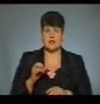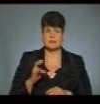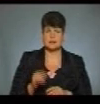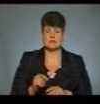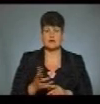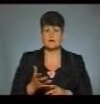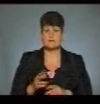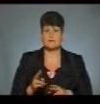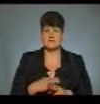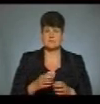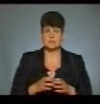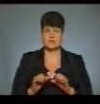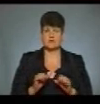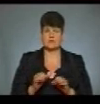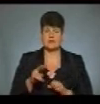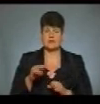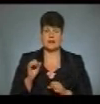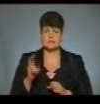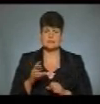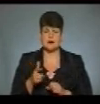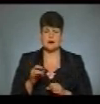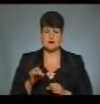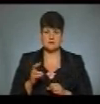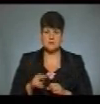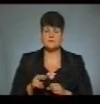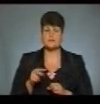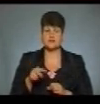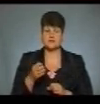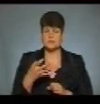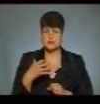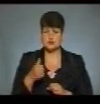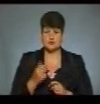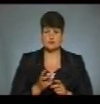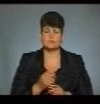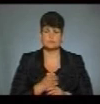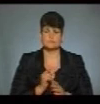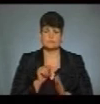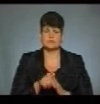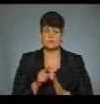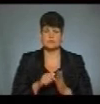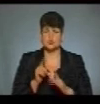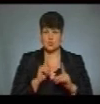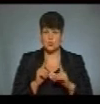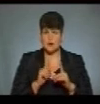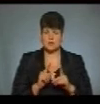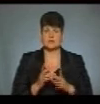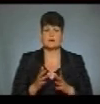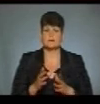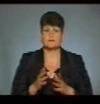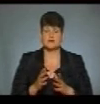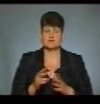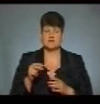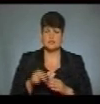керівником юридичної компанії «Лексгард». У 2015 році балотувався до Тернопільської міської ради за списком партії «Добрий самарянин».